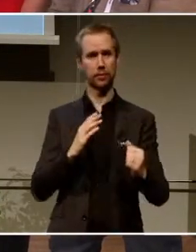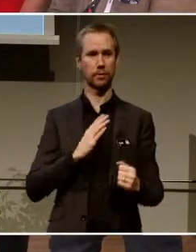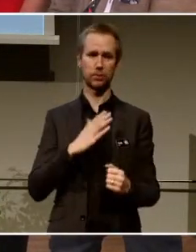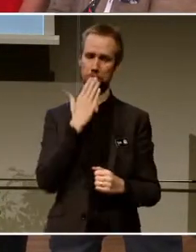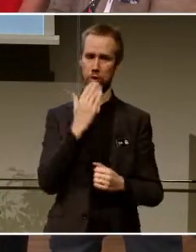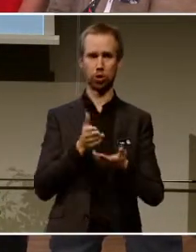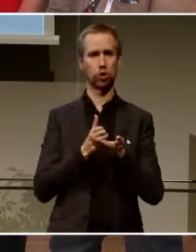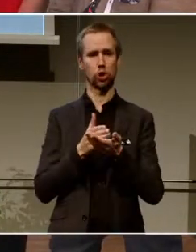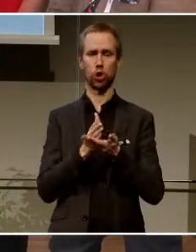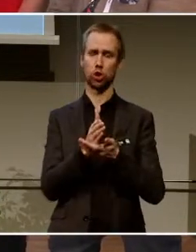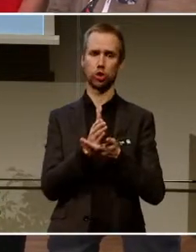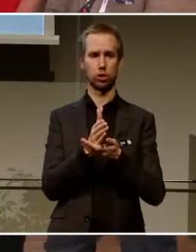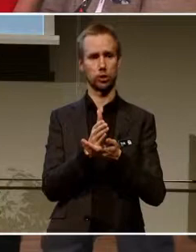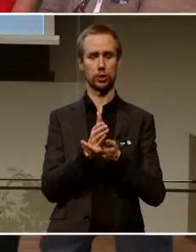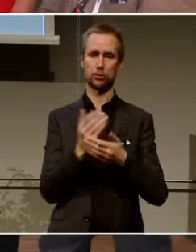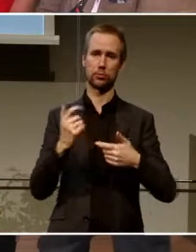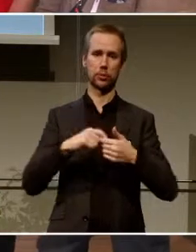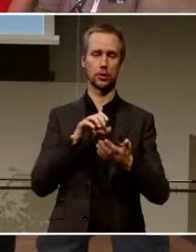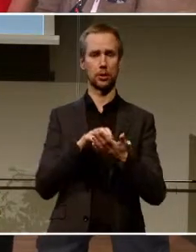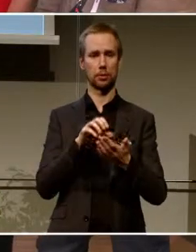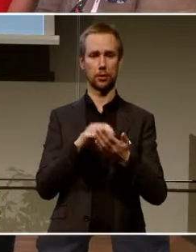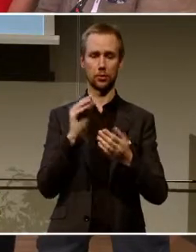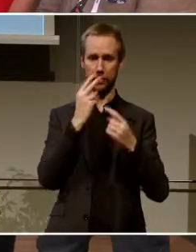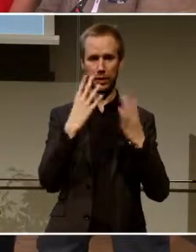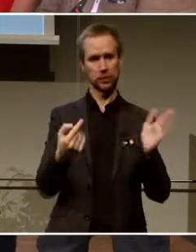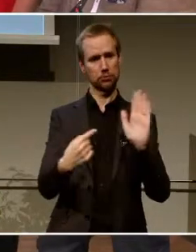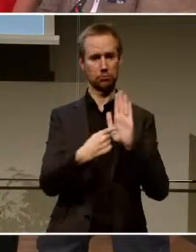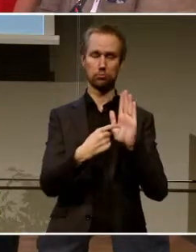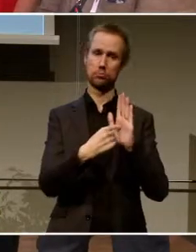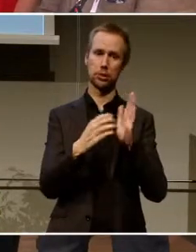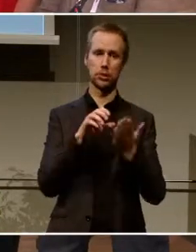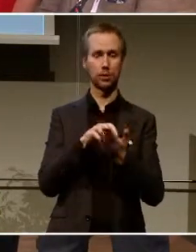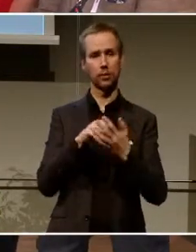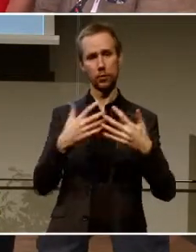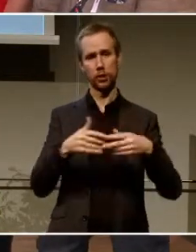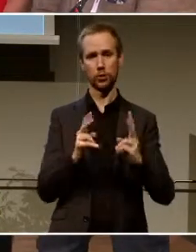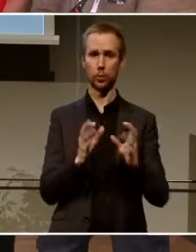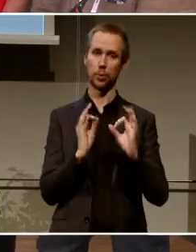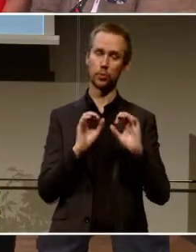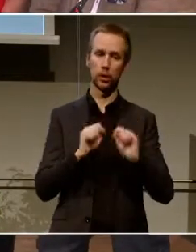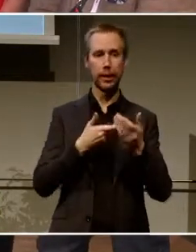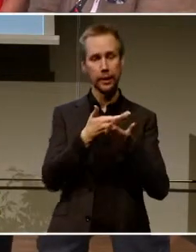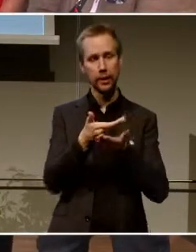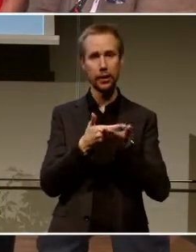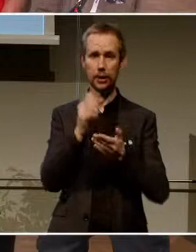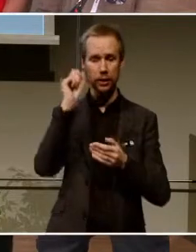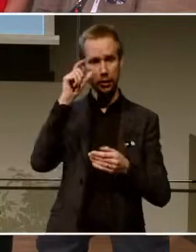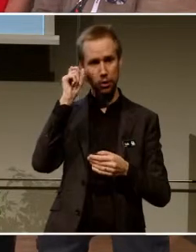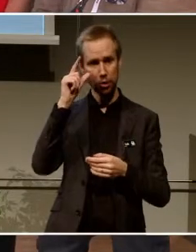till människorna som kommer och sen säga, här är samhället och så här interagerar ni med det digitalt? Eller måste ni liksom ta allting på en